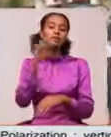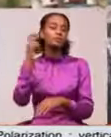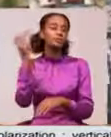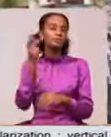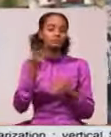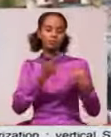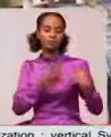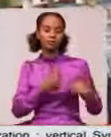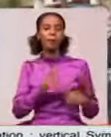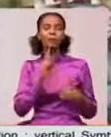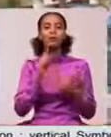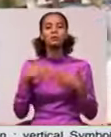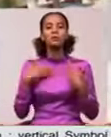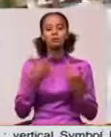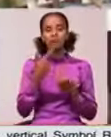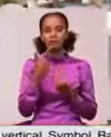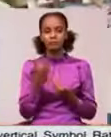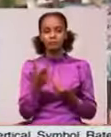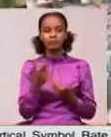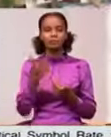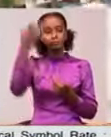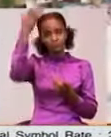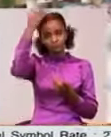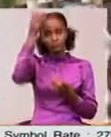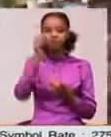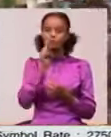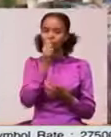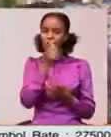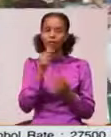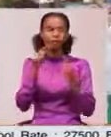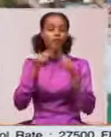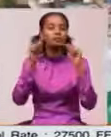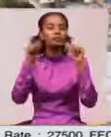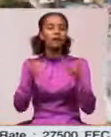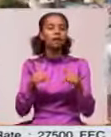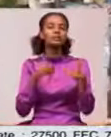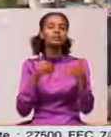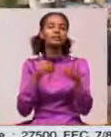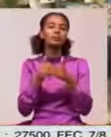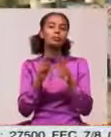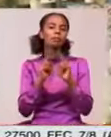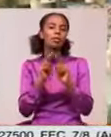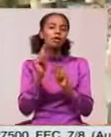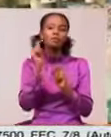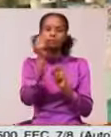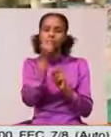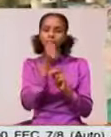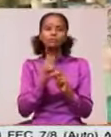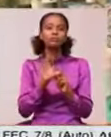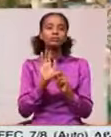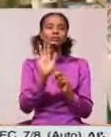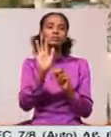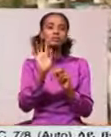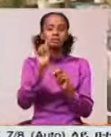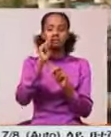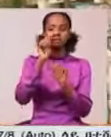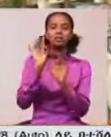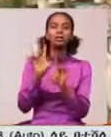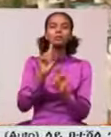ከልብ ነው ደስ ያለኝ። እንደውም መንግስት ታግሷል፣ እስከ ዛሬ ድረስ በጣም ታግሷል። ትግስቱን ግን እንደ ንቀት ነው